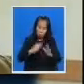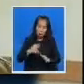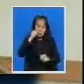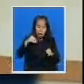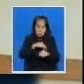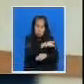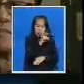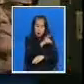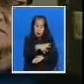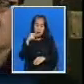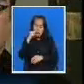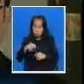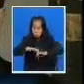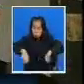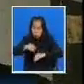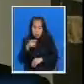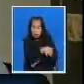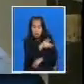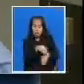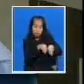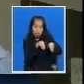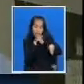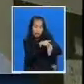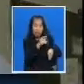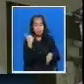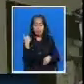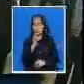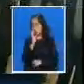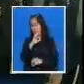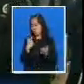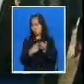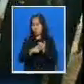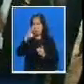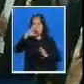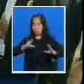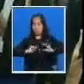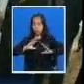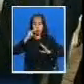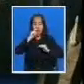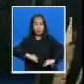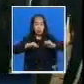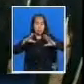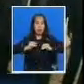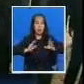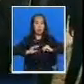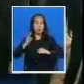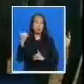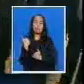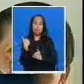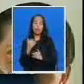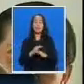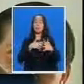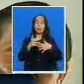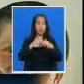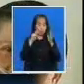ไปท่วมที่พื้นที่ไหนยังไงนะก็จะมีปัญหานิดหน่อยแต่ว่าเราต้องพัฒนาระบบนี้ขึ้นมา ซึ่ง เพื่อที่จะให้เกษตรกรเนี่ยมีความมั่นใ